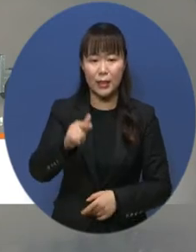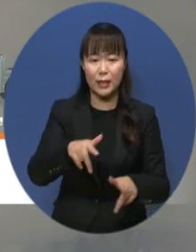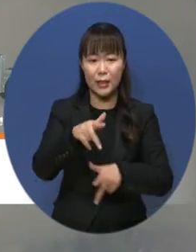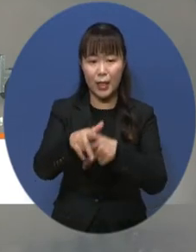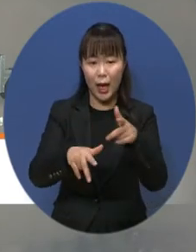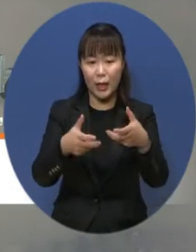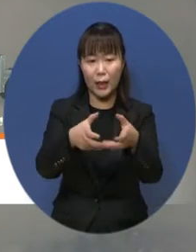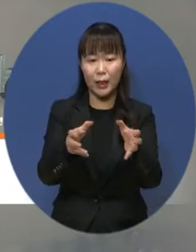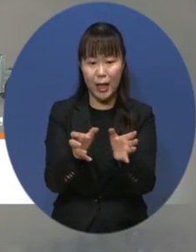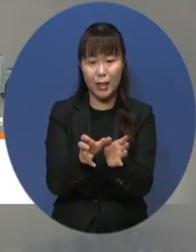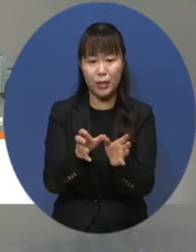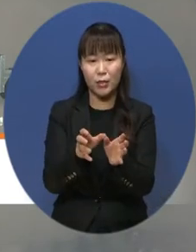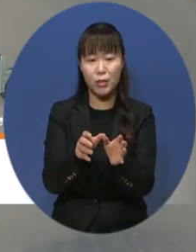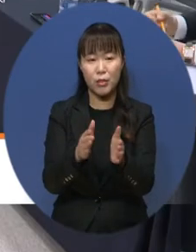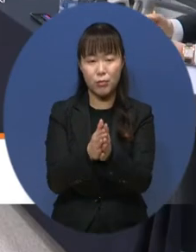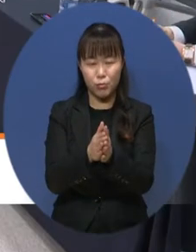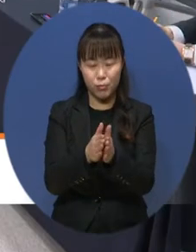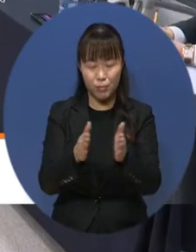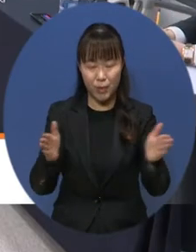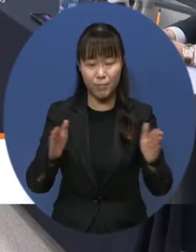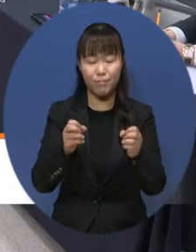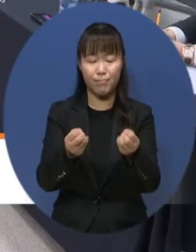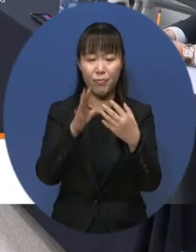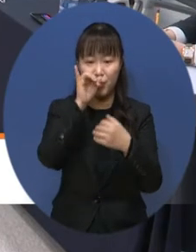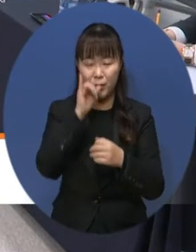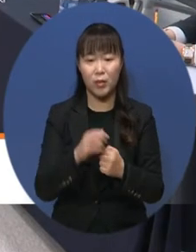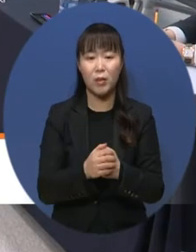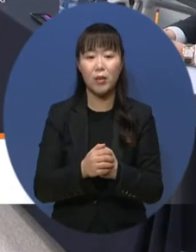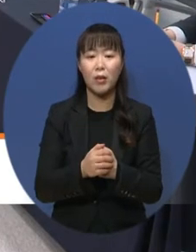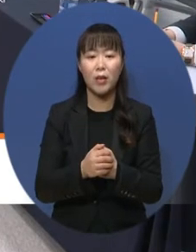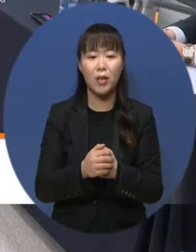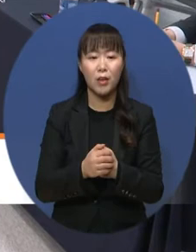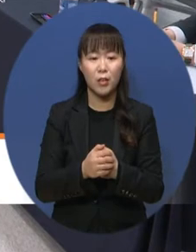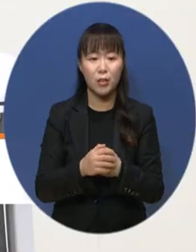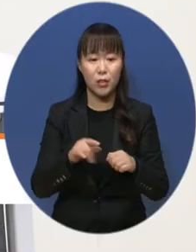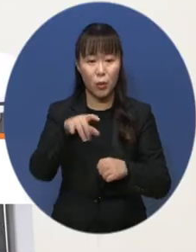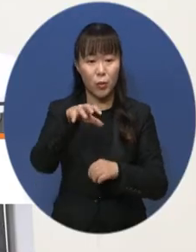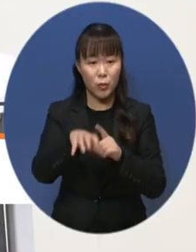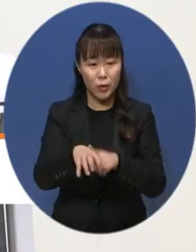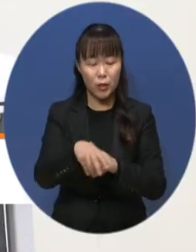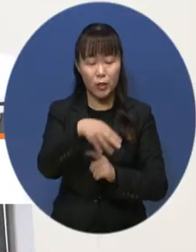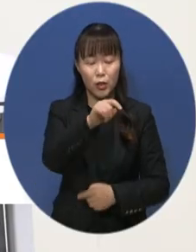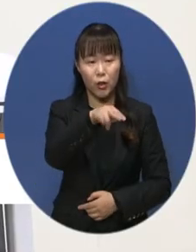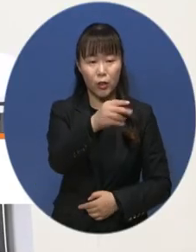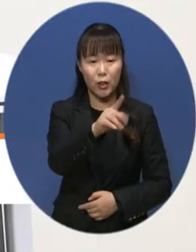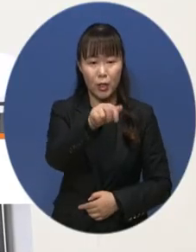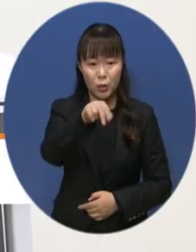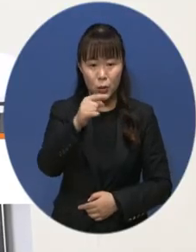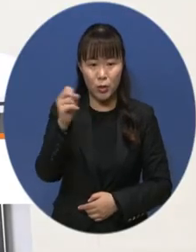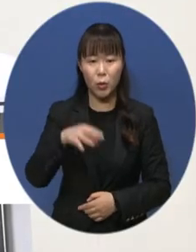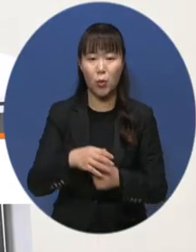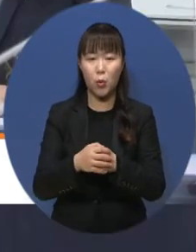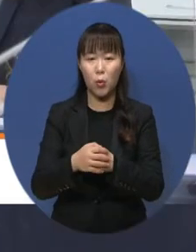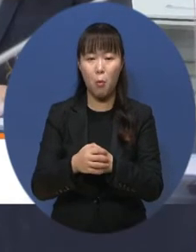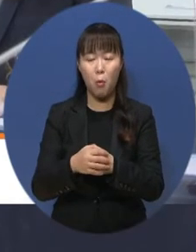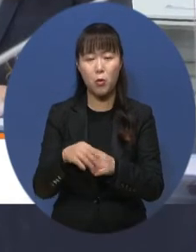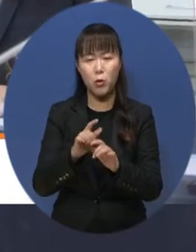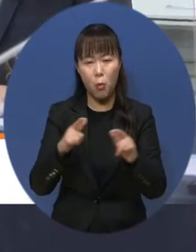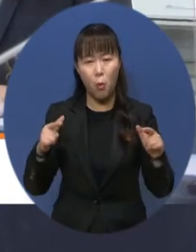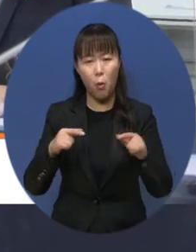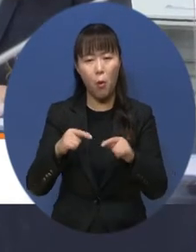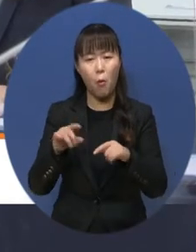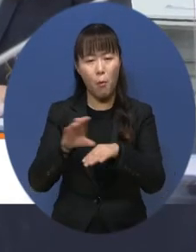사업단 출범식을 가졌습니다. 이로써 여수 국가산단의 저탄소와 스마트화를 주도할 사업단이